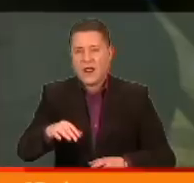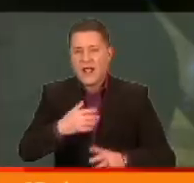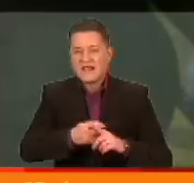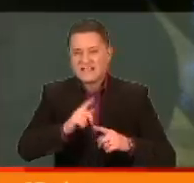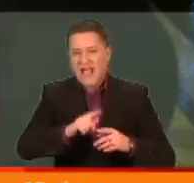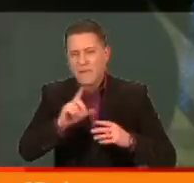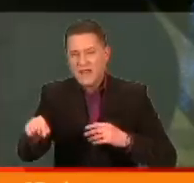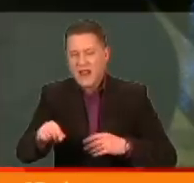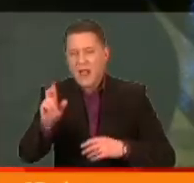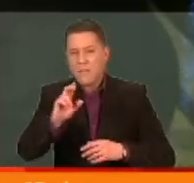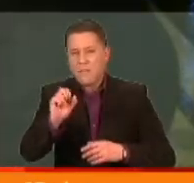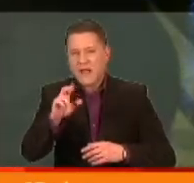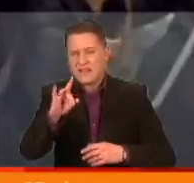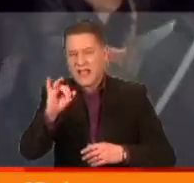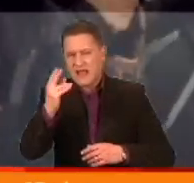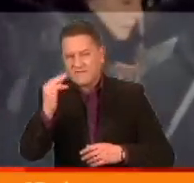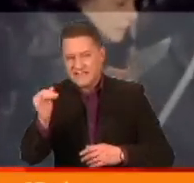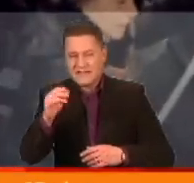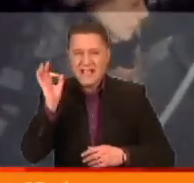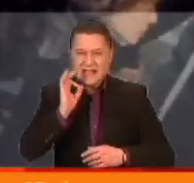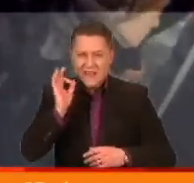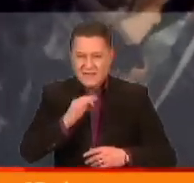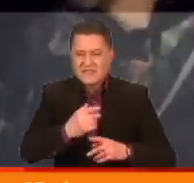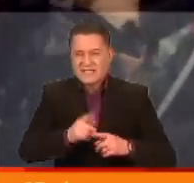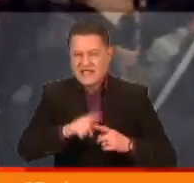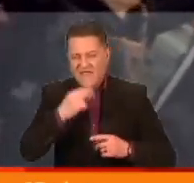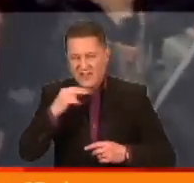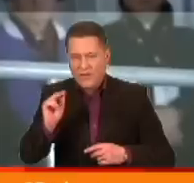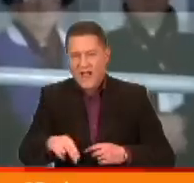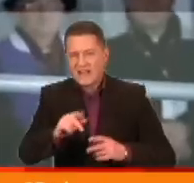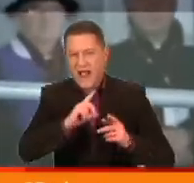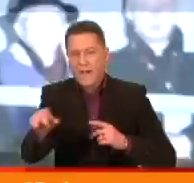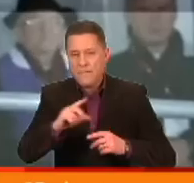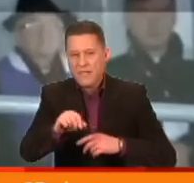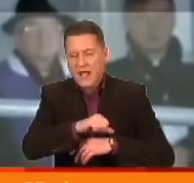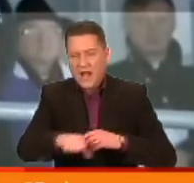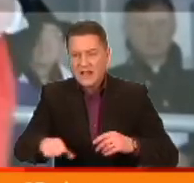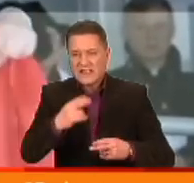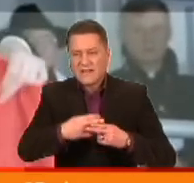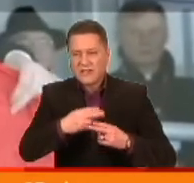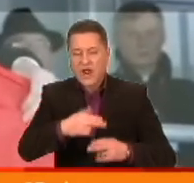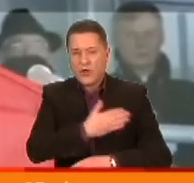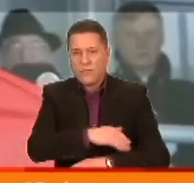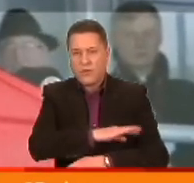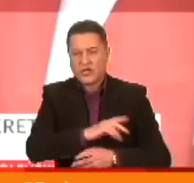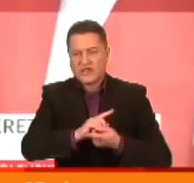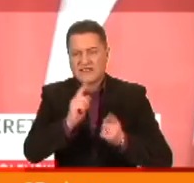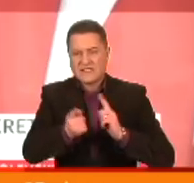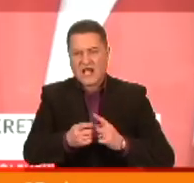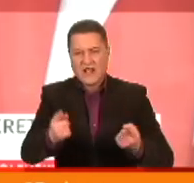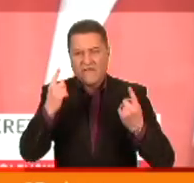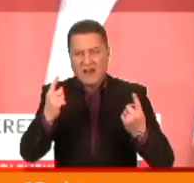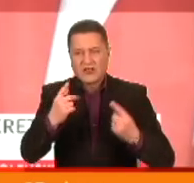іммігранти, бандерівці, німці, європейські структури. Всі вони заважають Польщі стати знову величною.